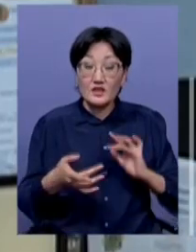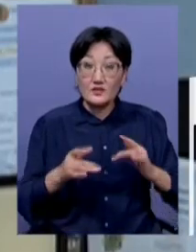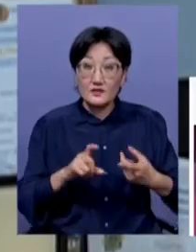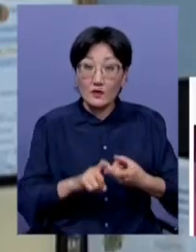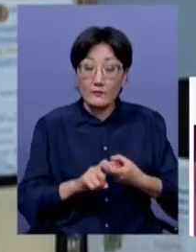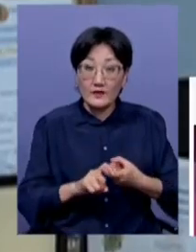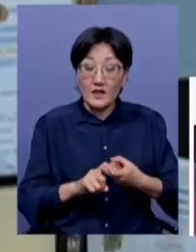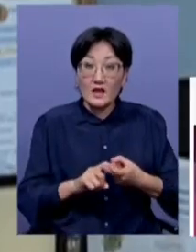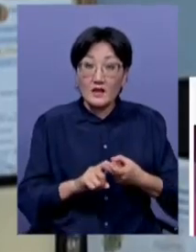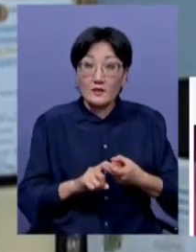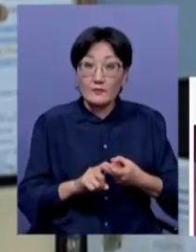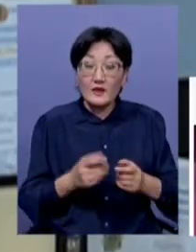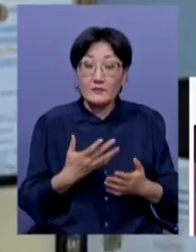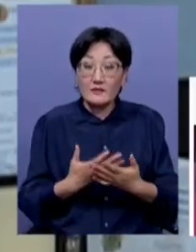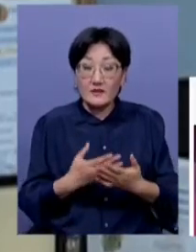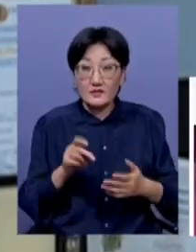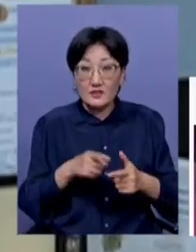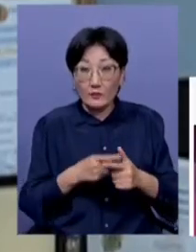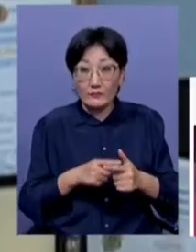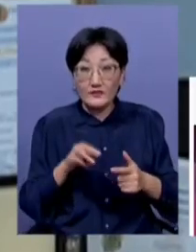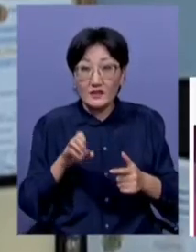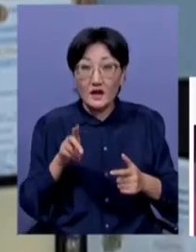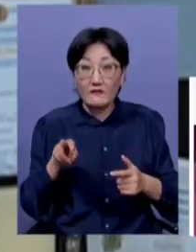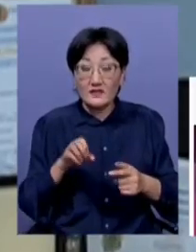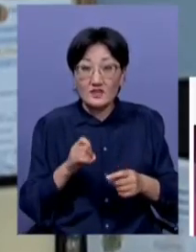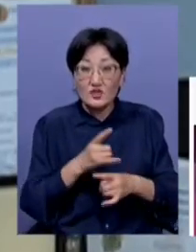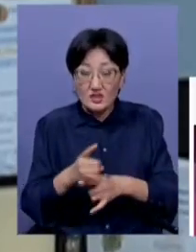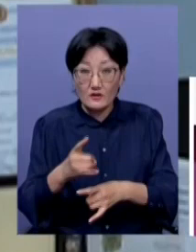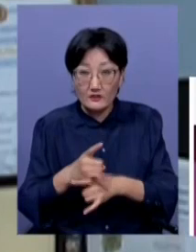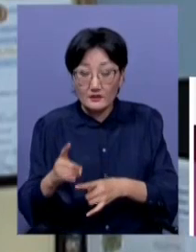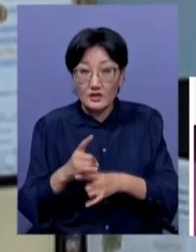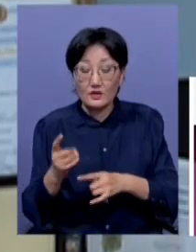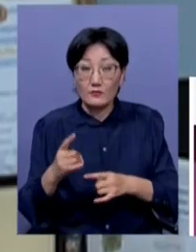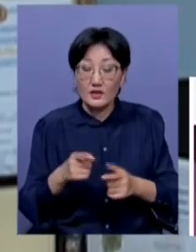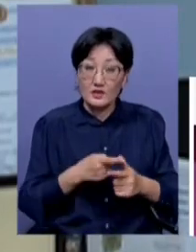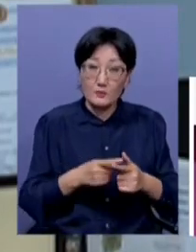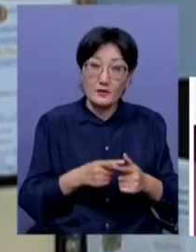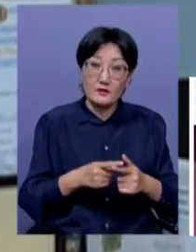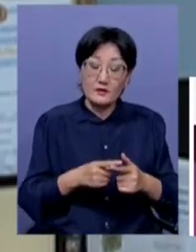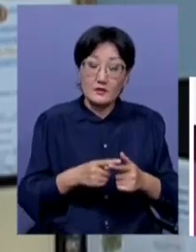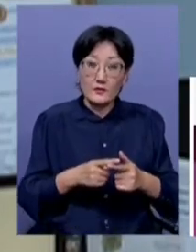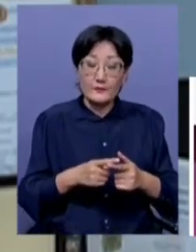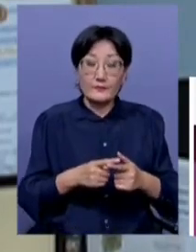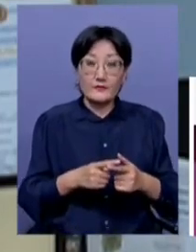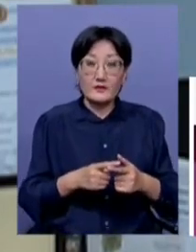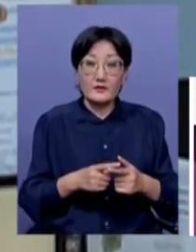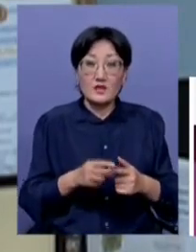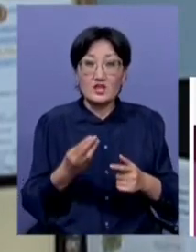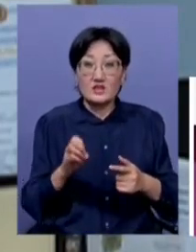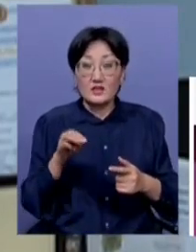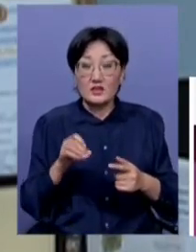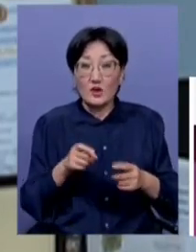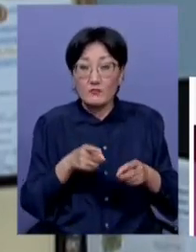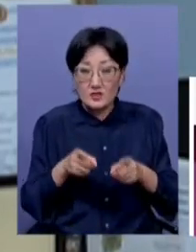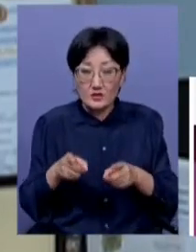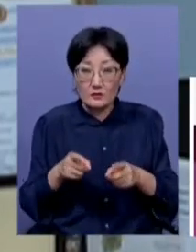он выливается либо в травлю ребенка, либо там шантаж,